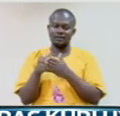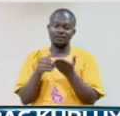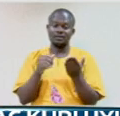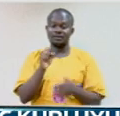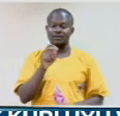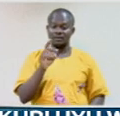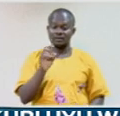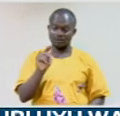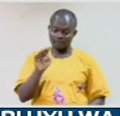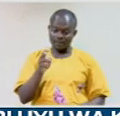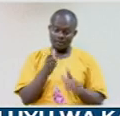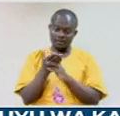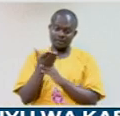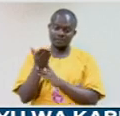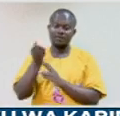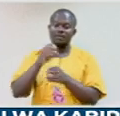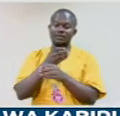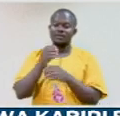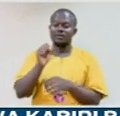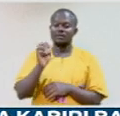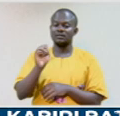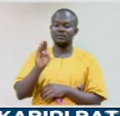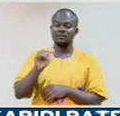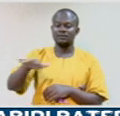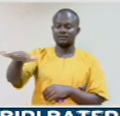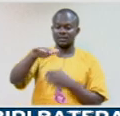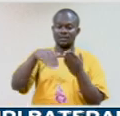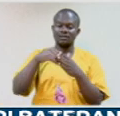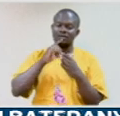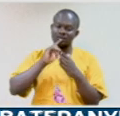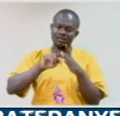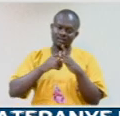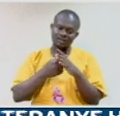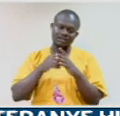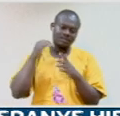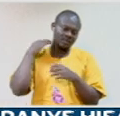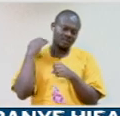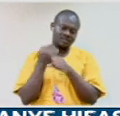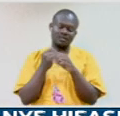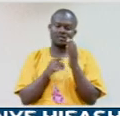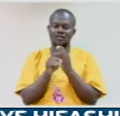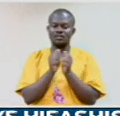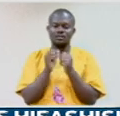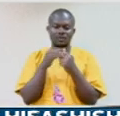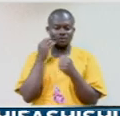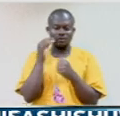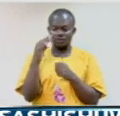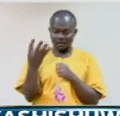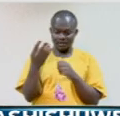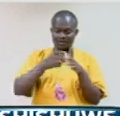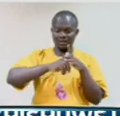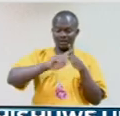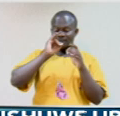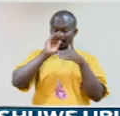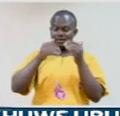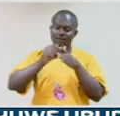ku bwawe yaraje aca kuri paruwasi gatulika ya Simbi imaraba asigatangije jenoside ku itariki 18 z'ukwa kane bica abatutsi bari bahungiye